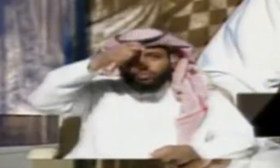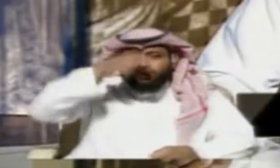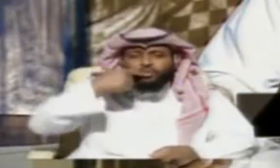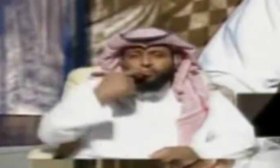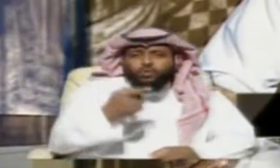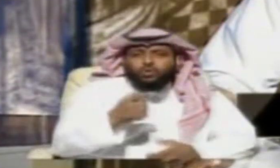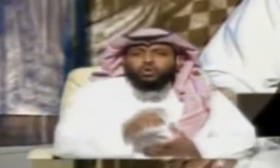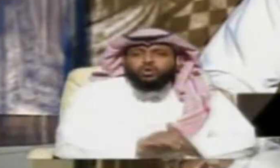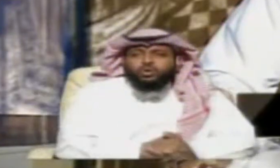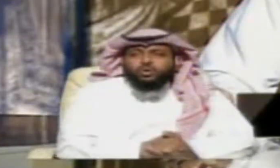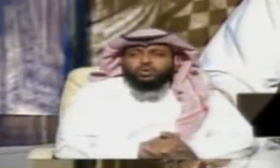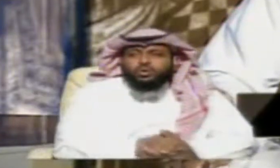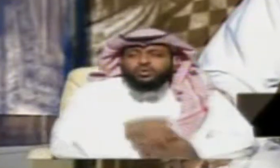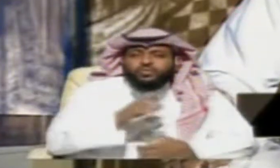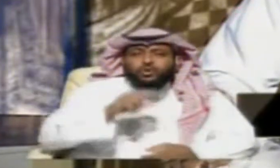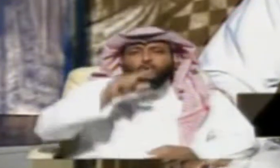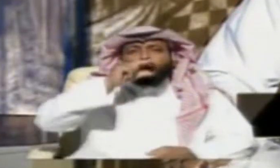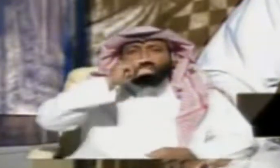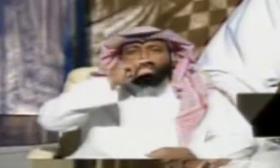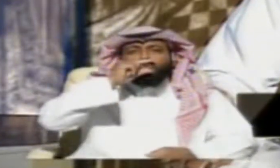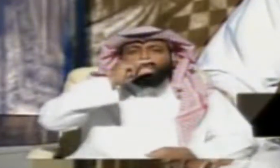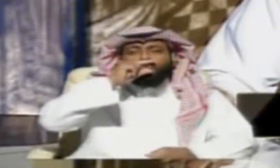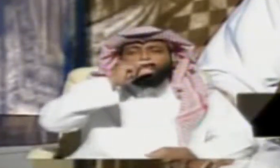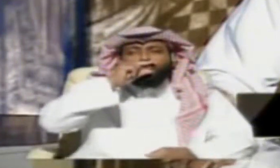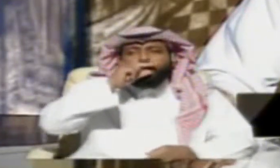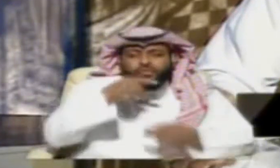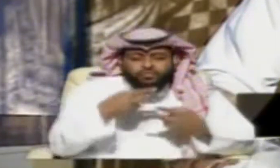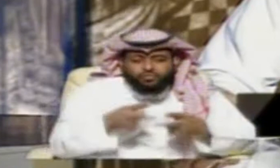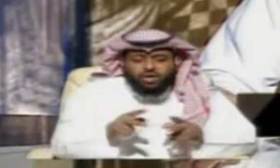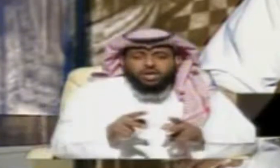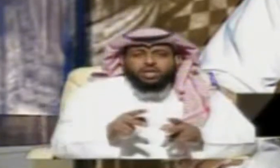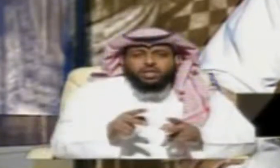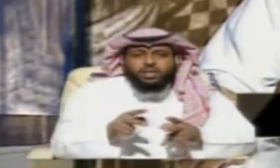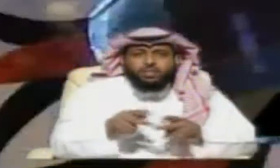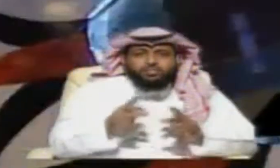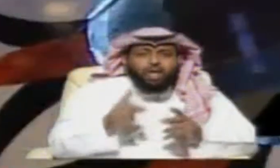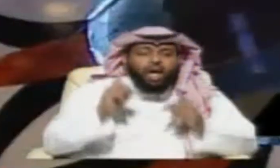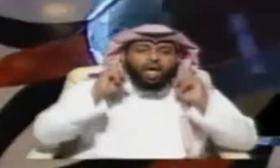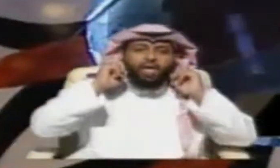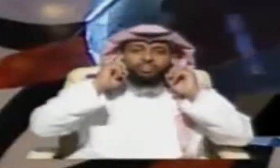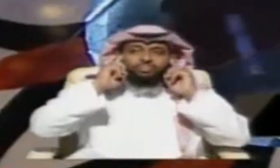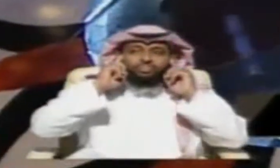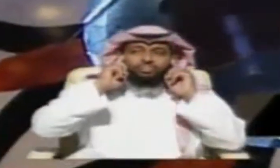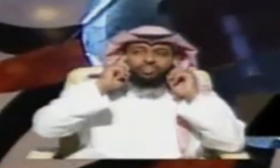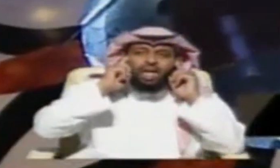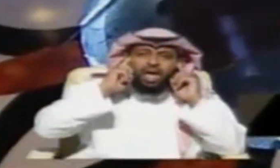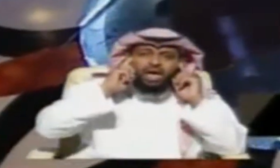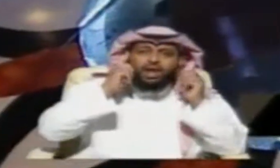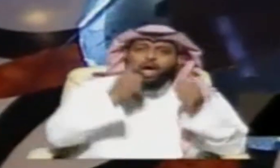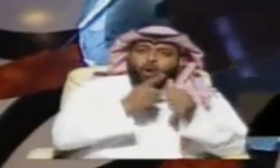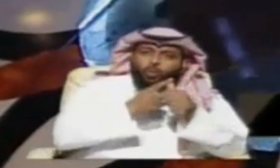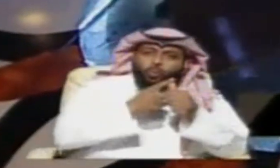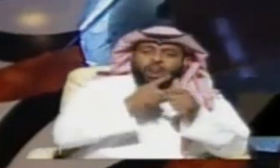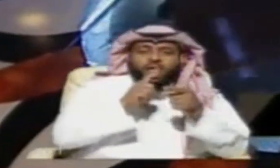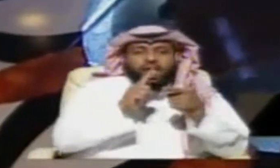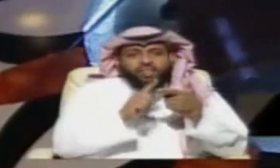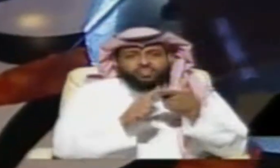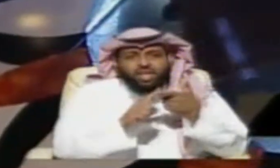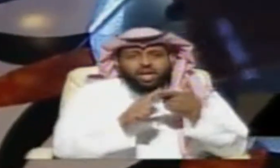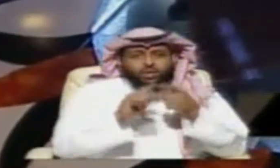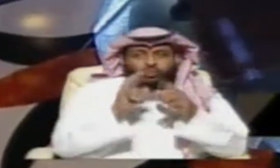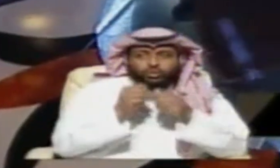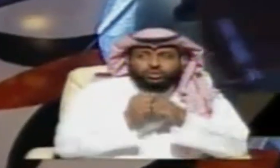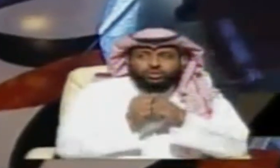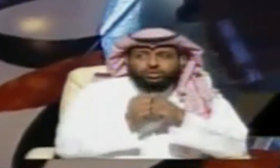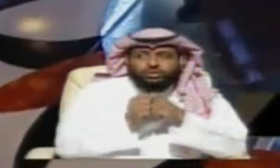عارفين الصيام الإمساك من أول الأذان ولا ثاني أذان، بين لنا بلينا. من أول